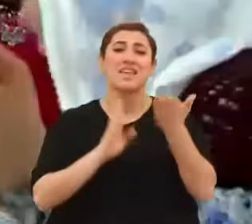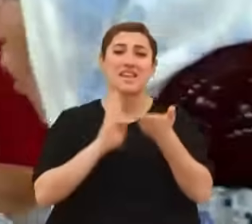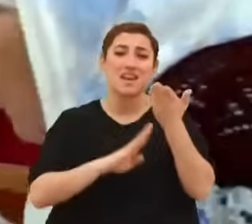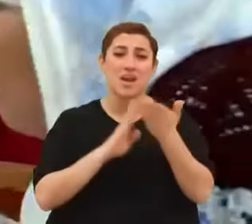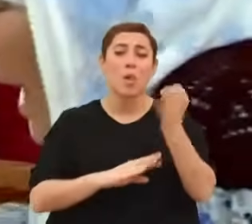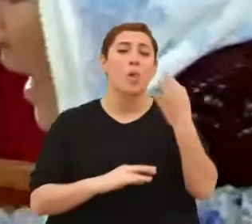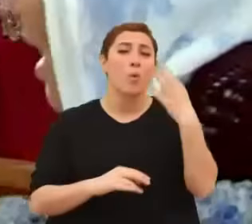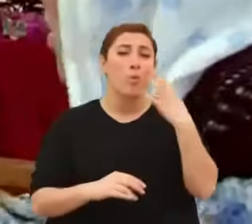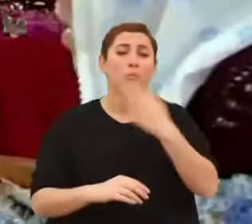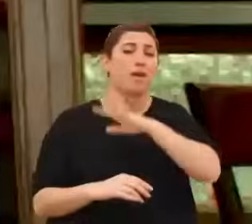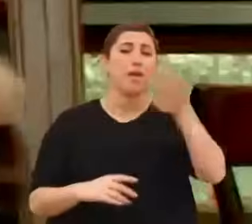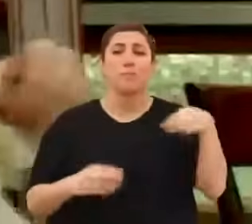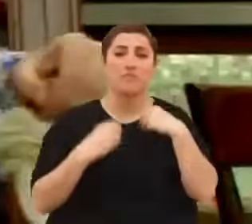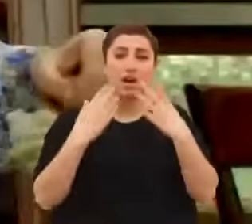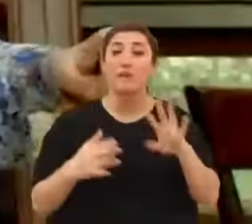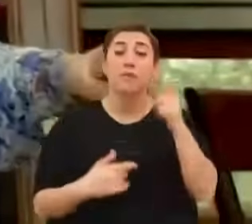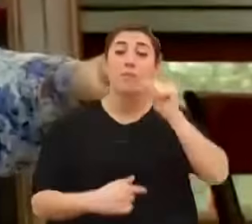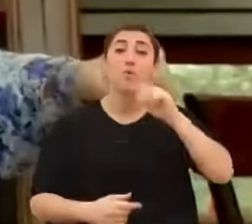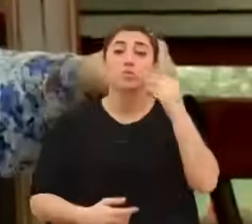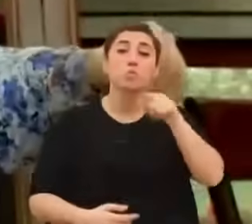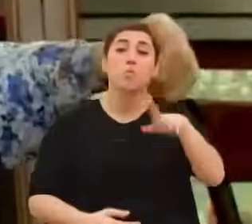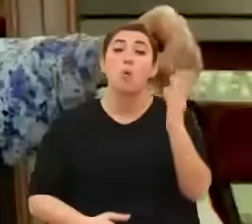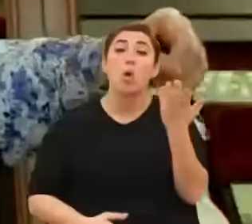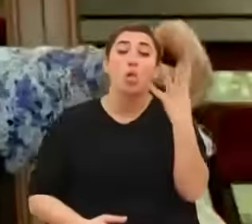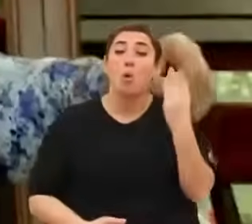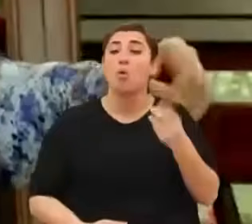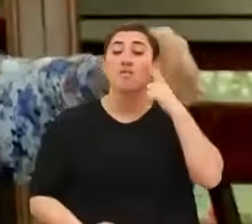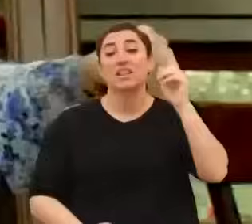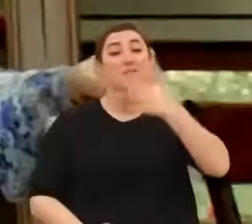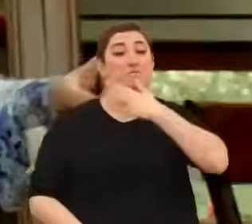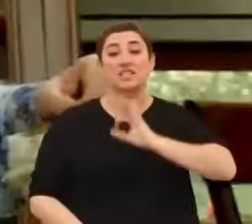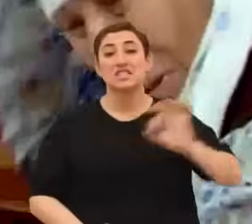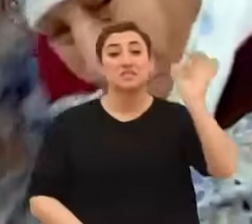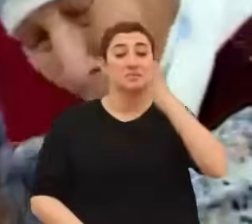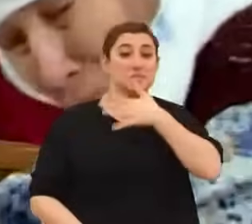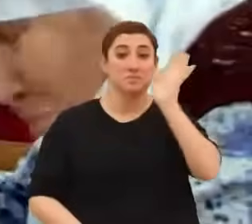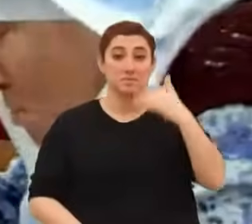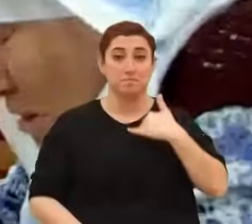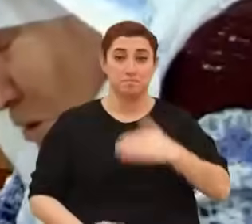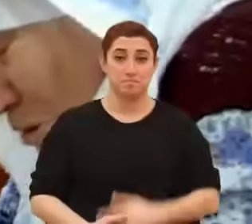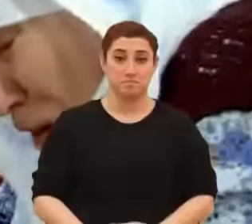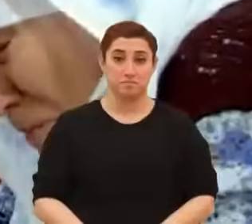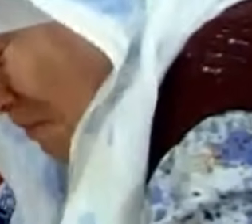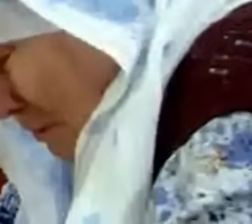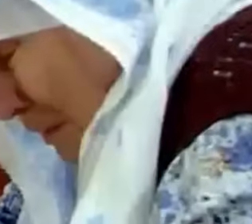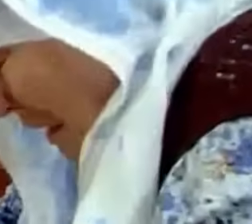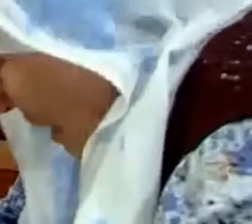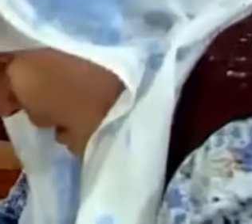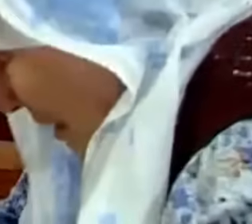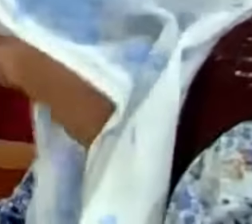tereyağları, lokumlar, her şey. Niçin oldu bu çocuk böyle Allah bilmeyin, hiç bilmeyin, hiç. Hiç